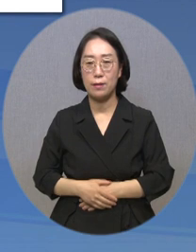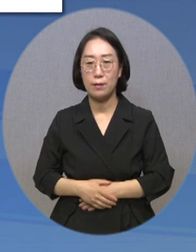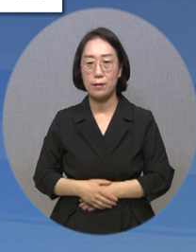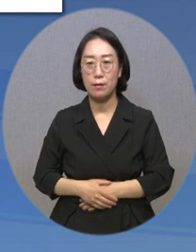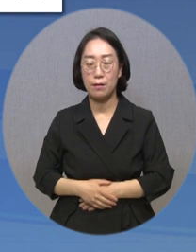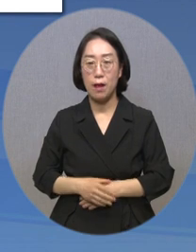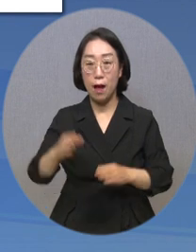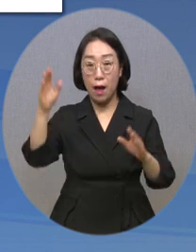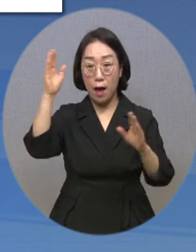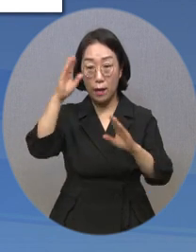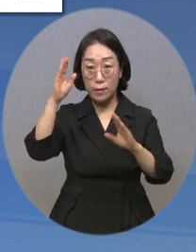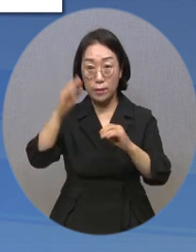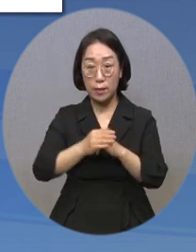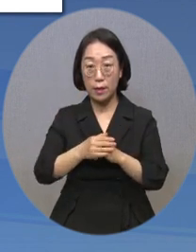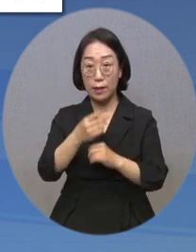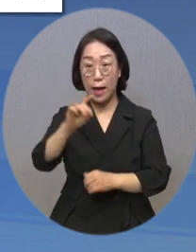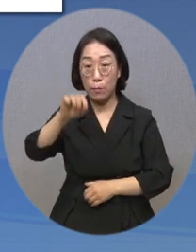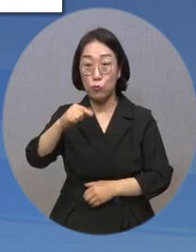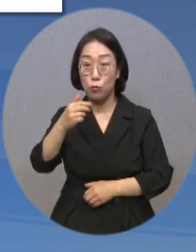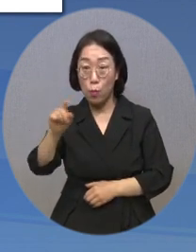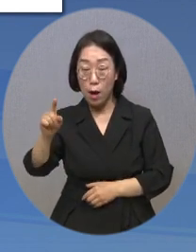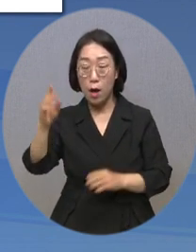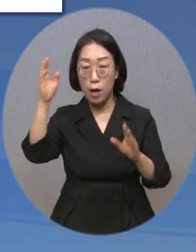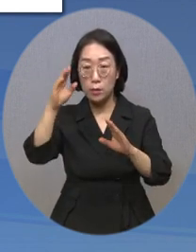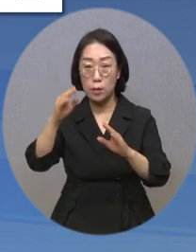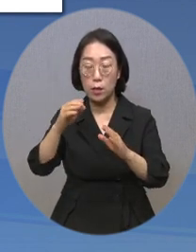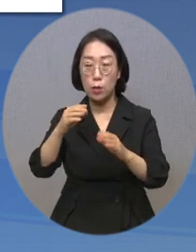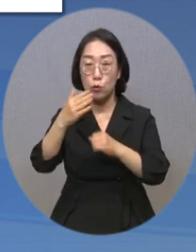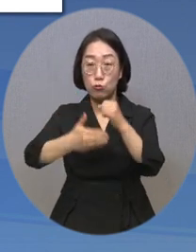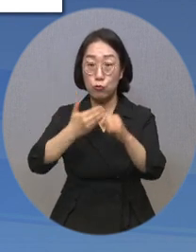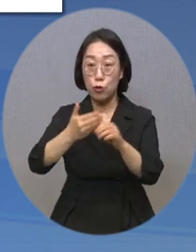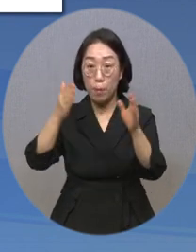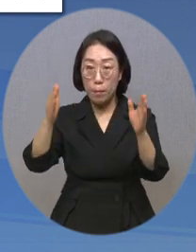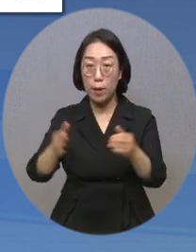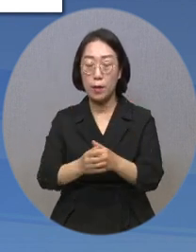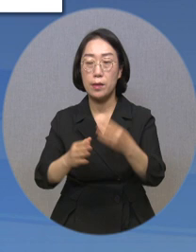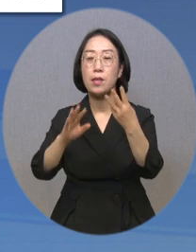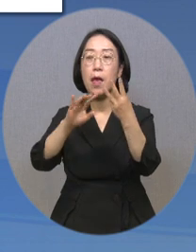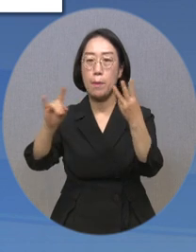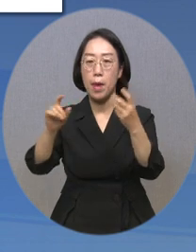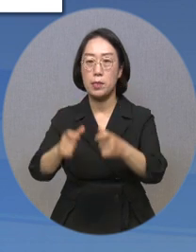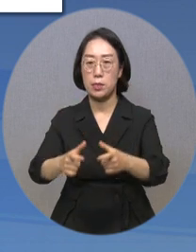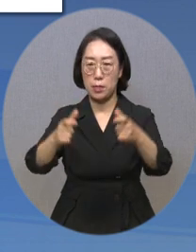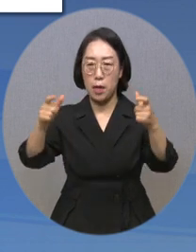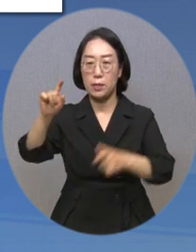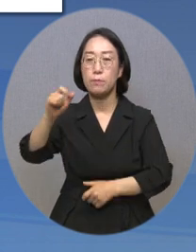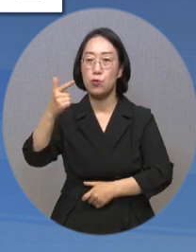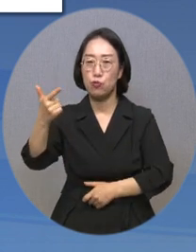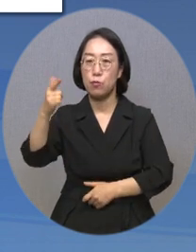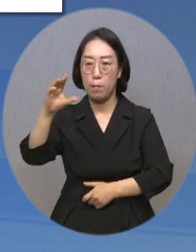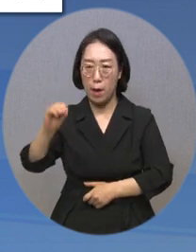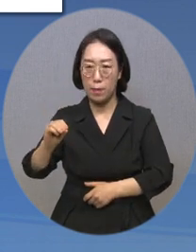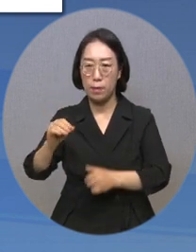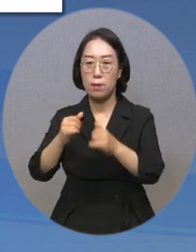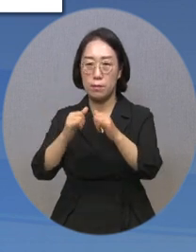학령기에 들어선 다문화 가정 자녀가 9년 만에 3배 이상으로 늘어 16만 명을 넘어선 것으로